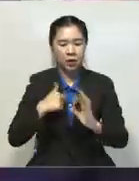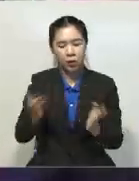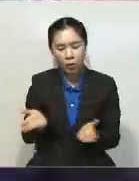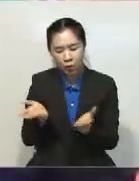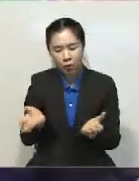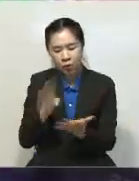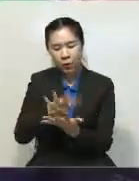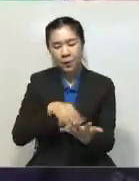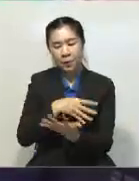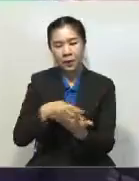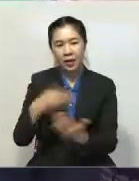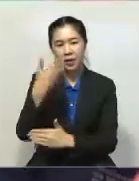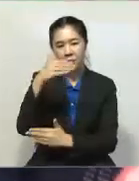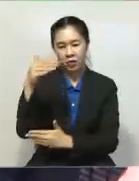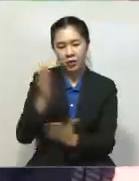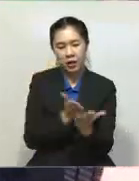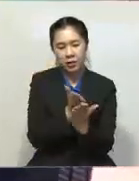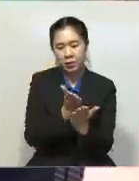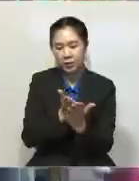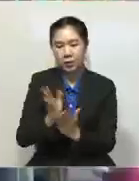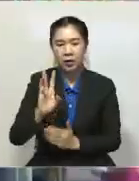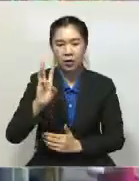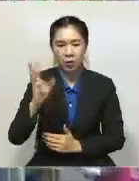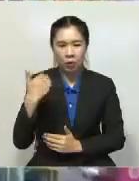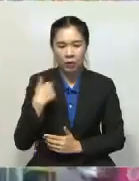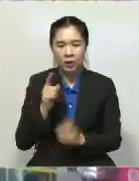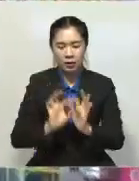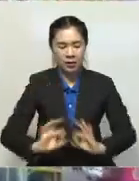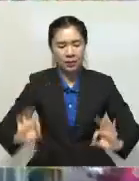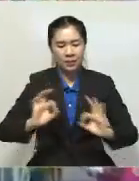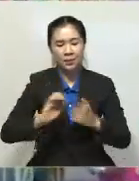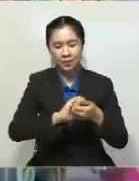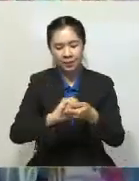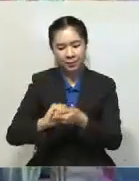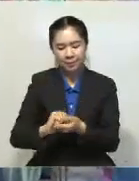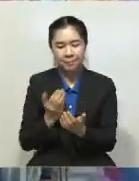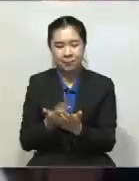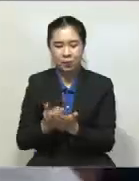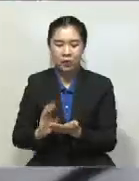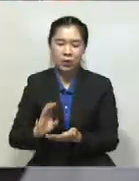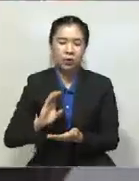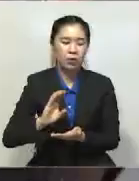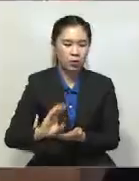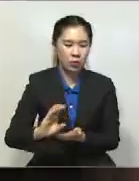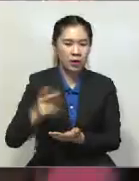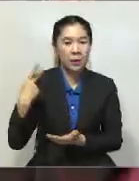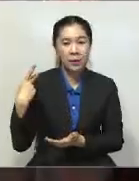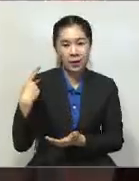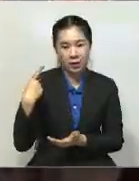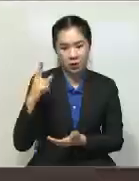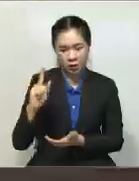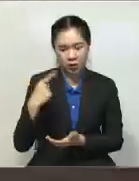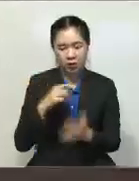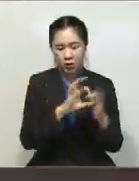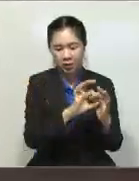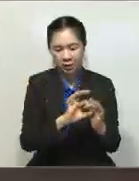าสตร์ชาติทั้ง6ด้านจึงต้องบูรณาการการทำงานร่วมกันและต้องใช้งบประมาณให้เกิดประโยชน์สูงสุดรวมทั้งต้องเชื่อมโยง